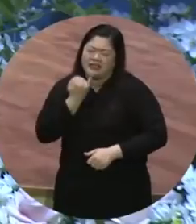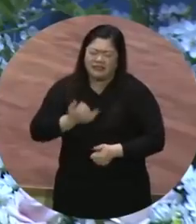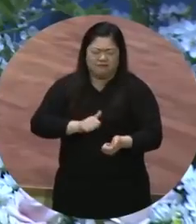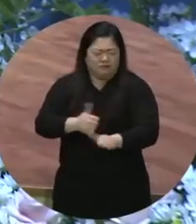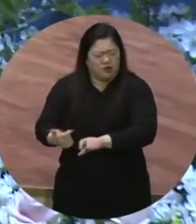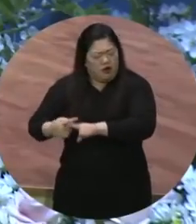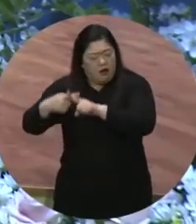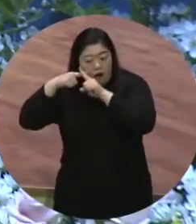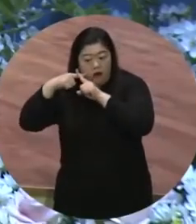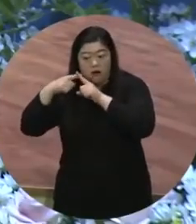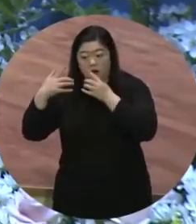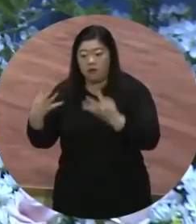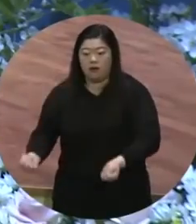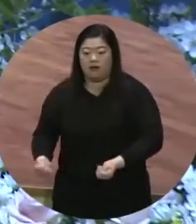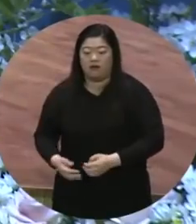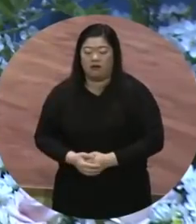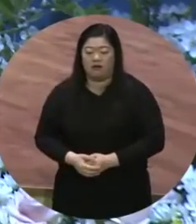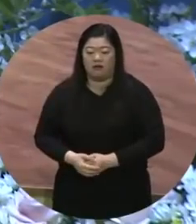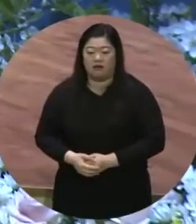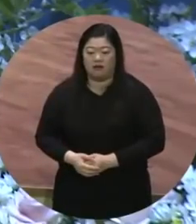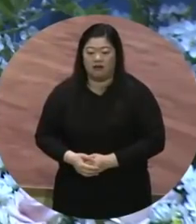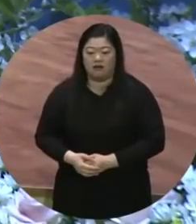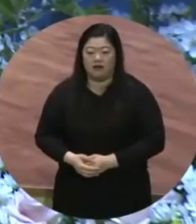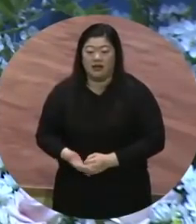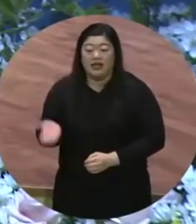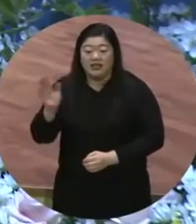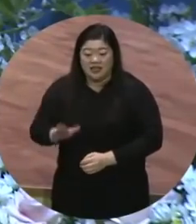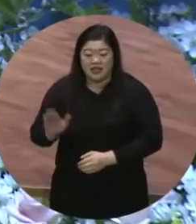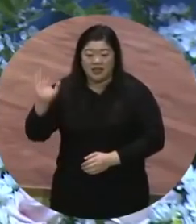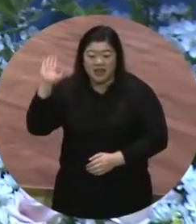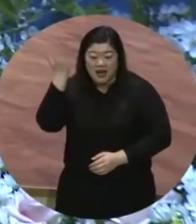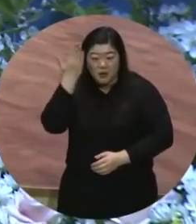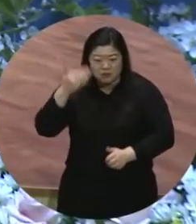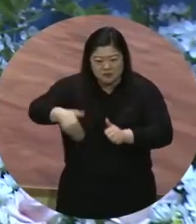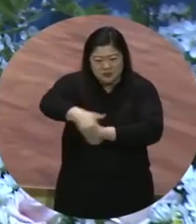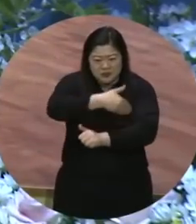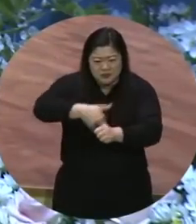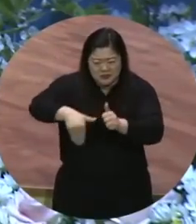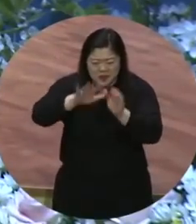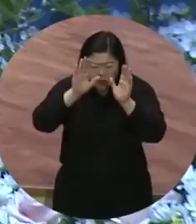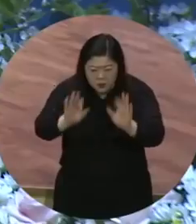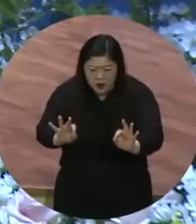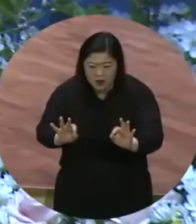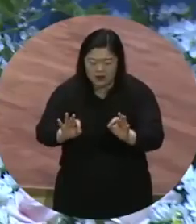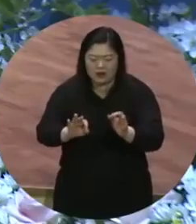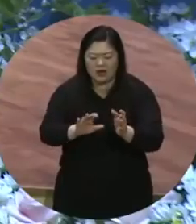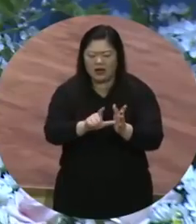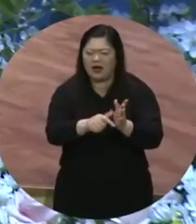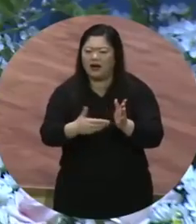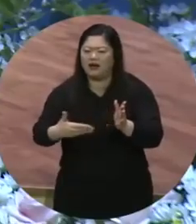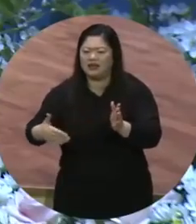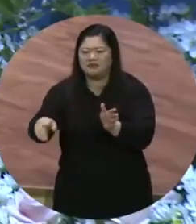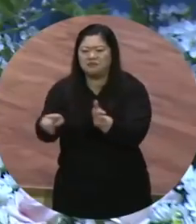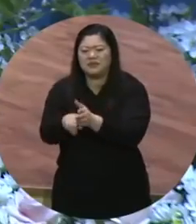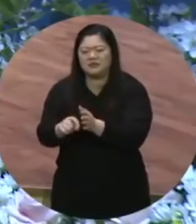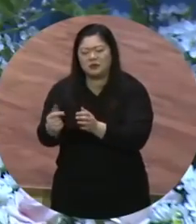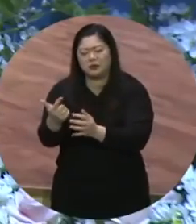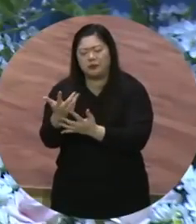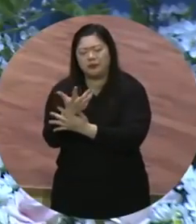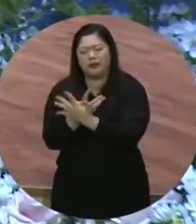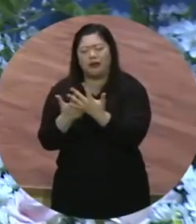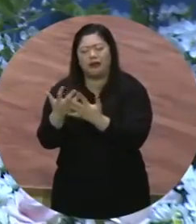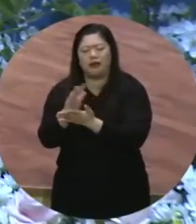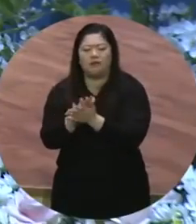믿어요. 너무 인본주의가 많고 너무 세상적 욕심이 많아. 초대교회 성도들은 그냥 예수 믿는